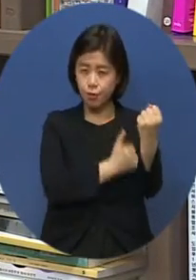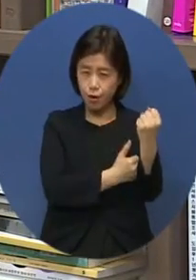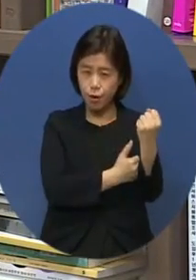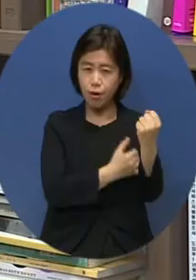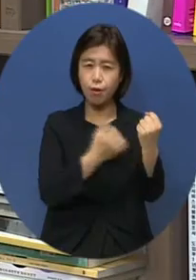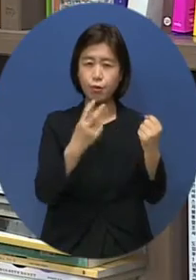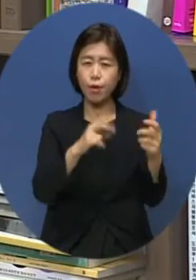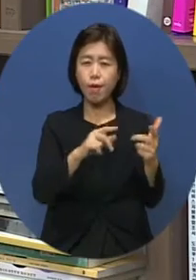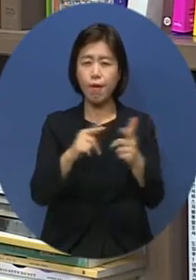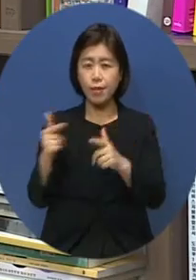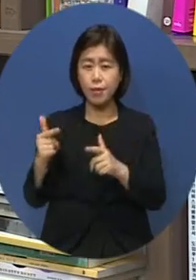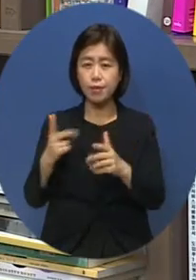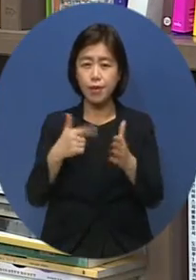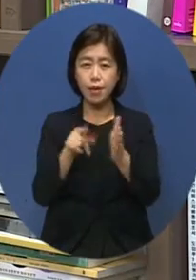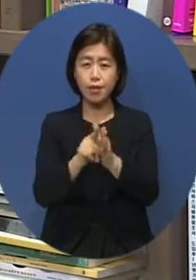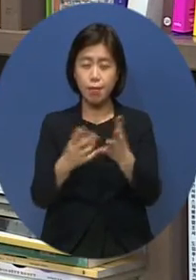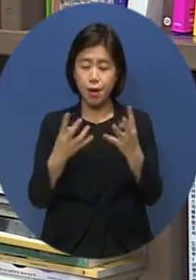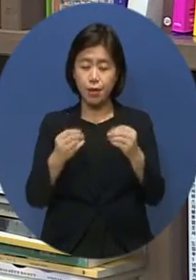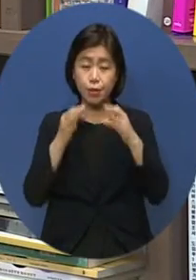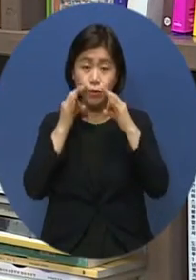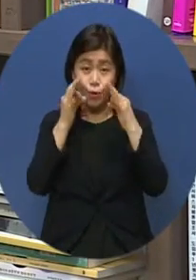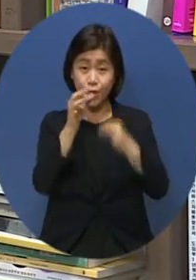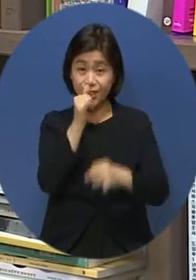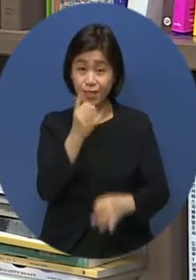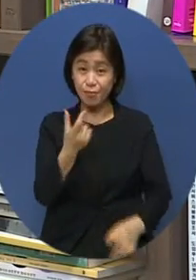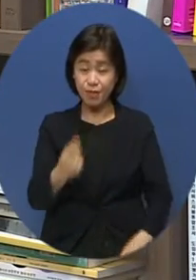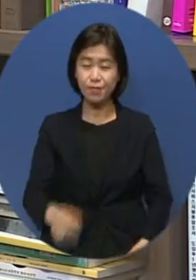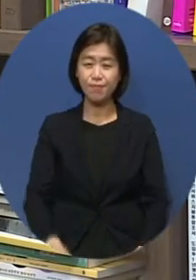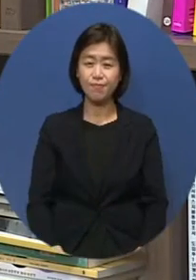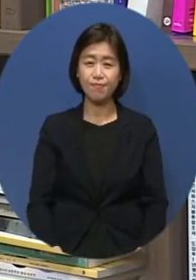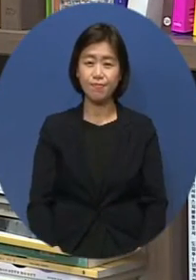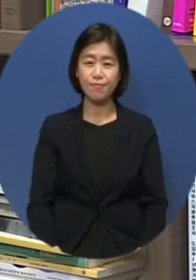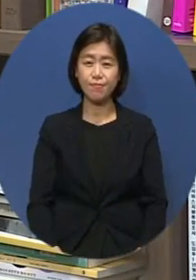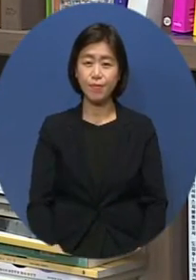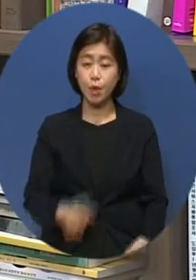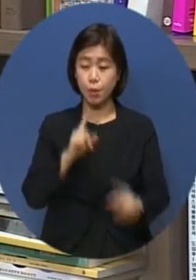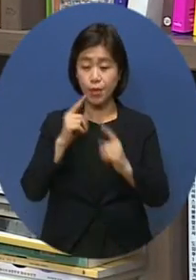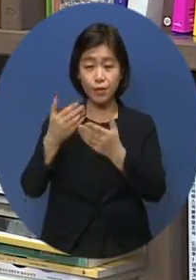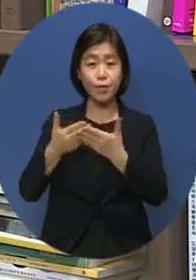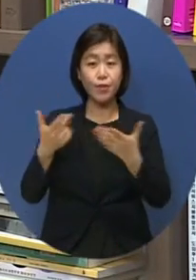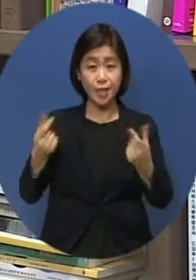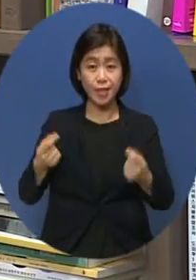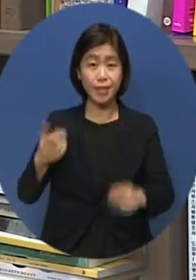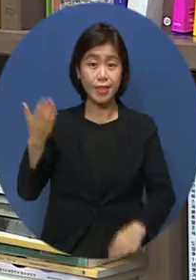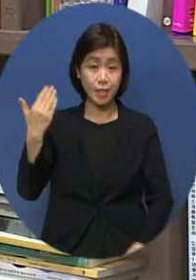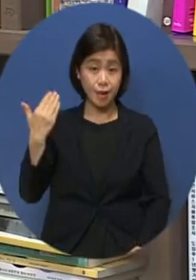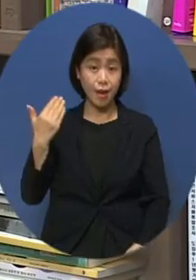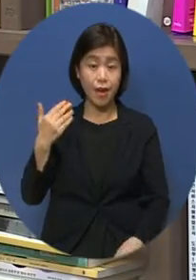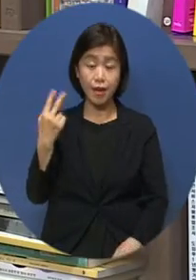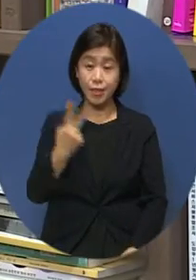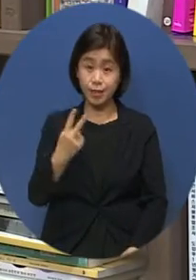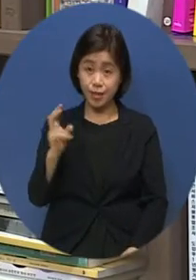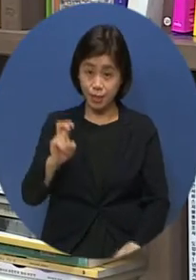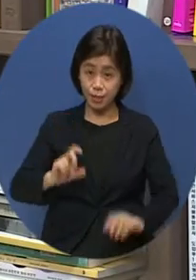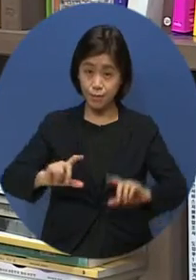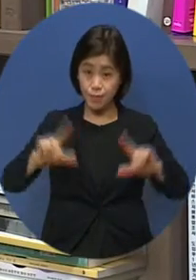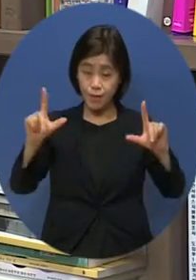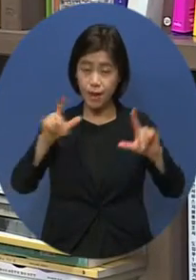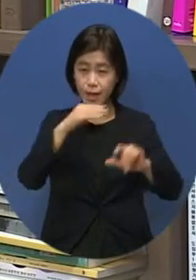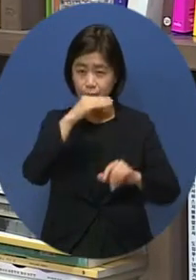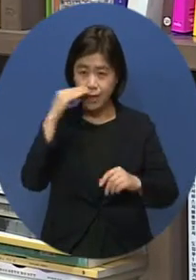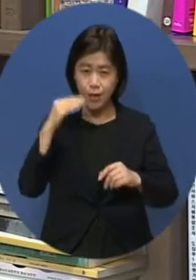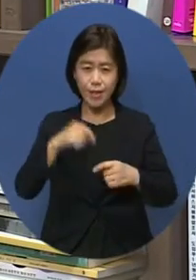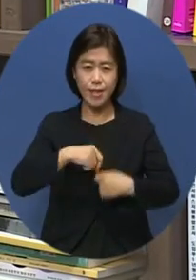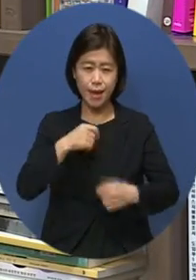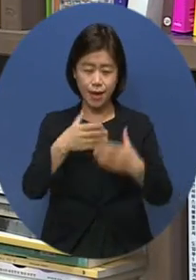인권이라든지 이런 부분에 많이 노력을 해주시는 것 같은데요. 또 말씀하신 것처럼 이제 지난 2020년에 정의당 비례대표로